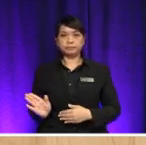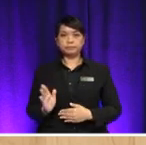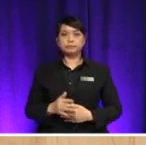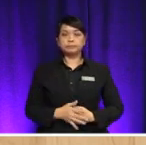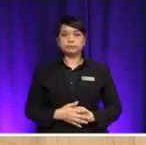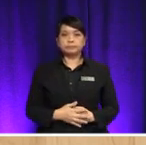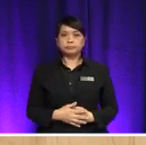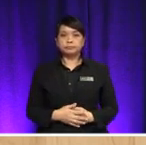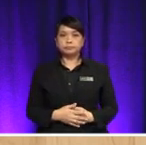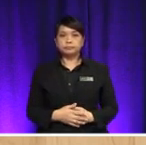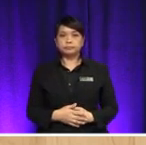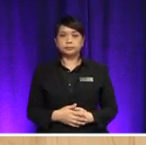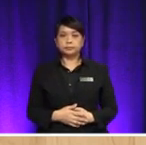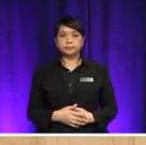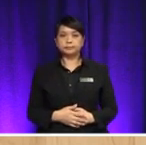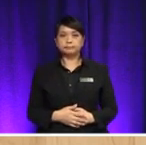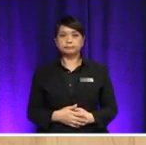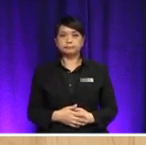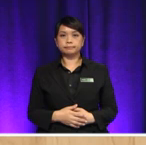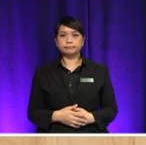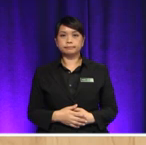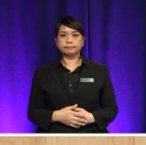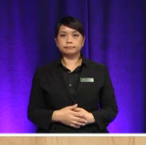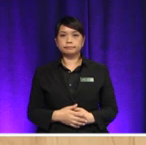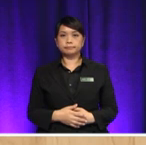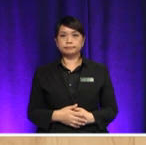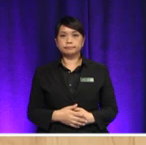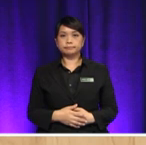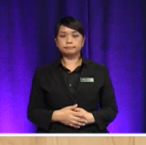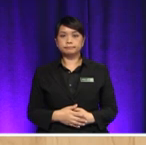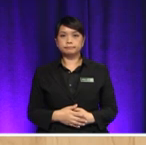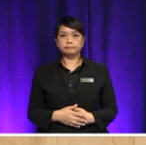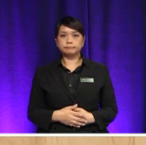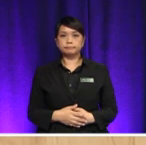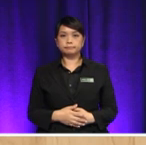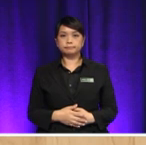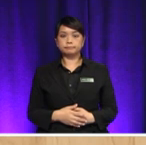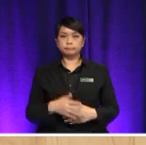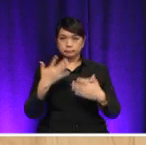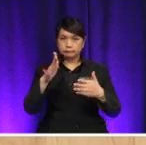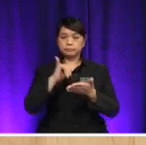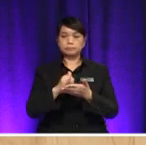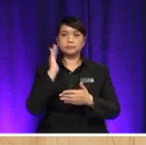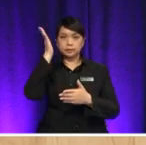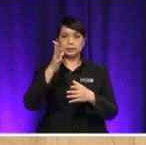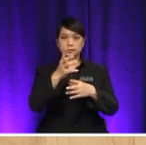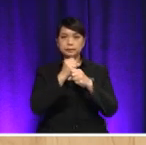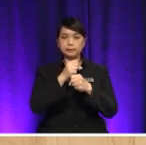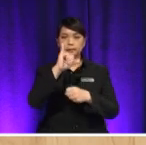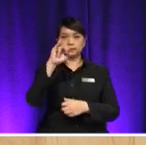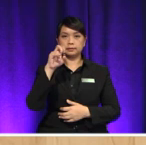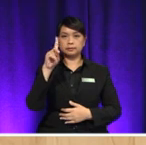gantikan harga pada tahun 2018 dan harga 2010 maka kita akan dapat indeks